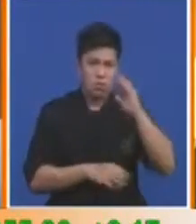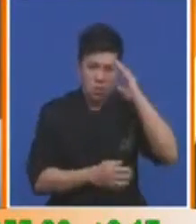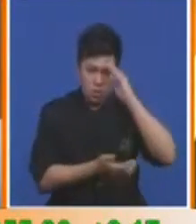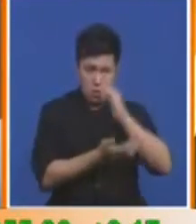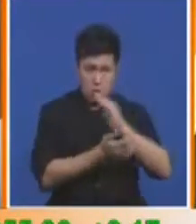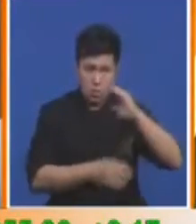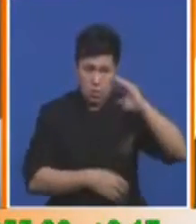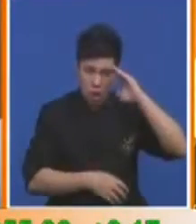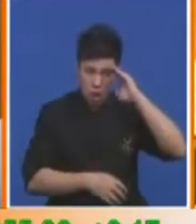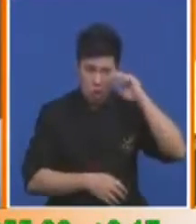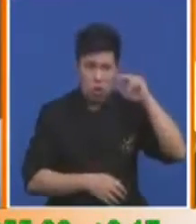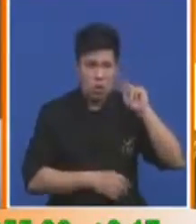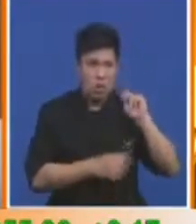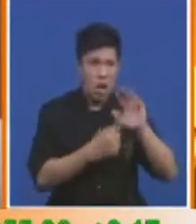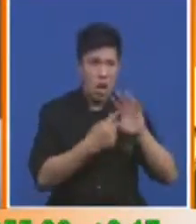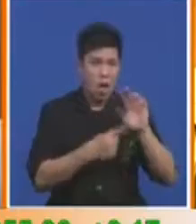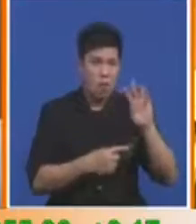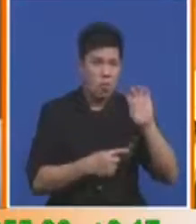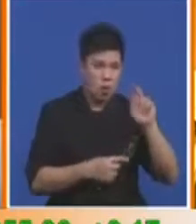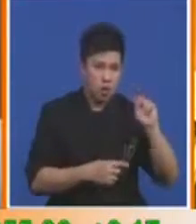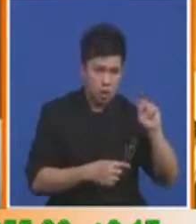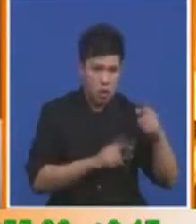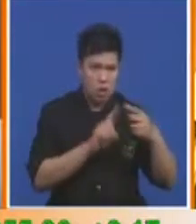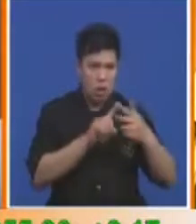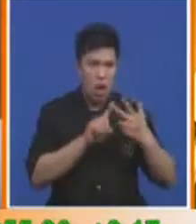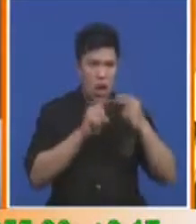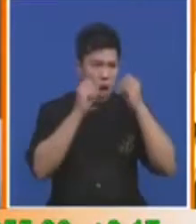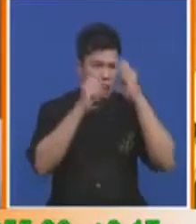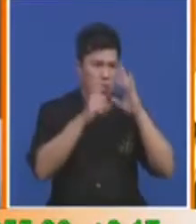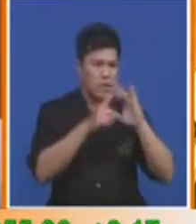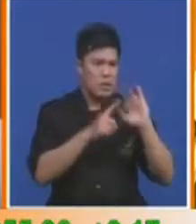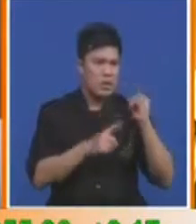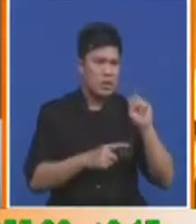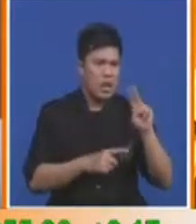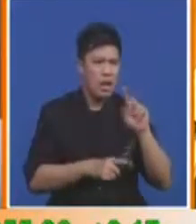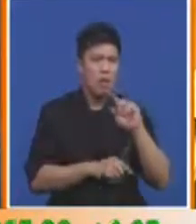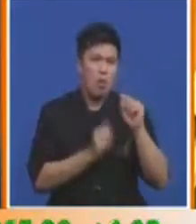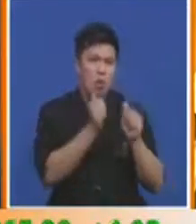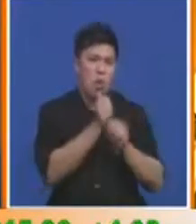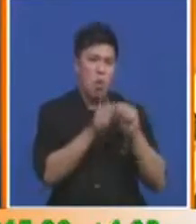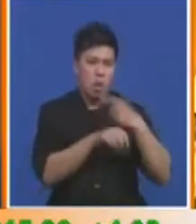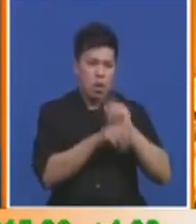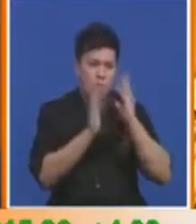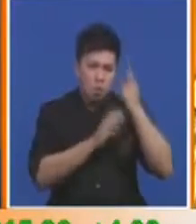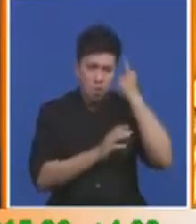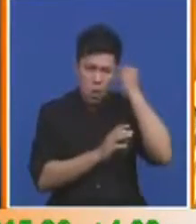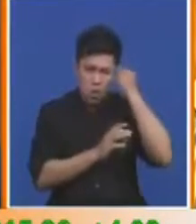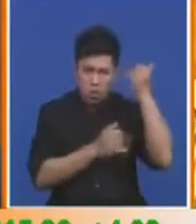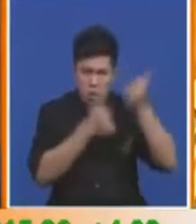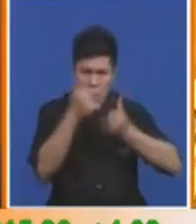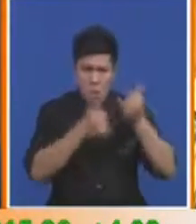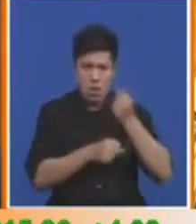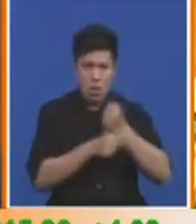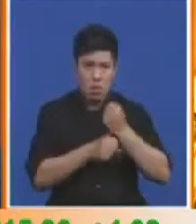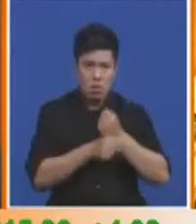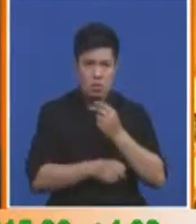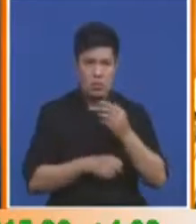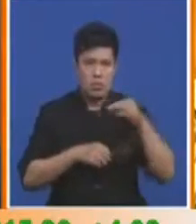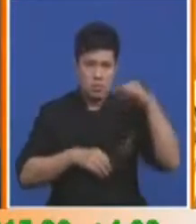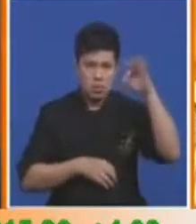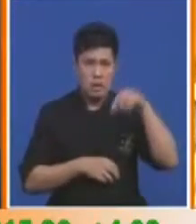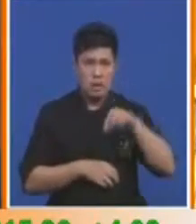ะอาจารย์เจตเป็นรองประธานแล้วก็เอานักวิชาการเข้ามาไอฉบับเนี้ยผมอยาก